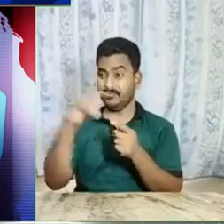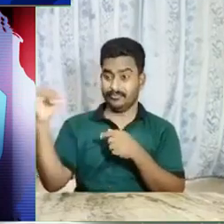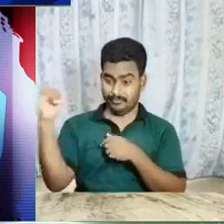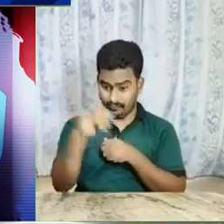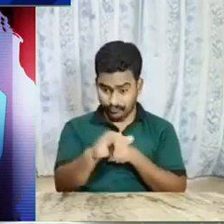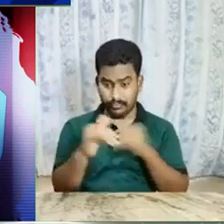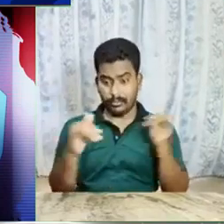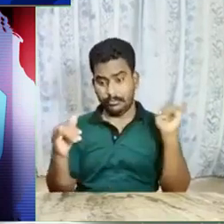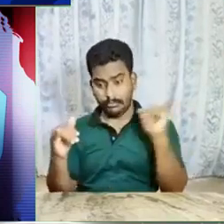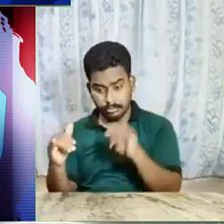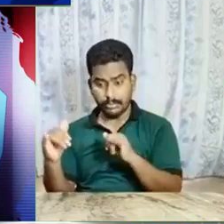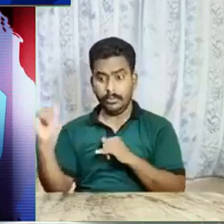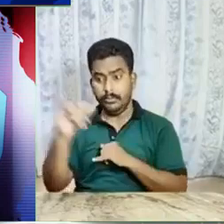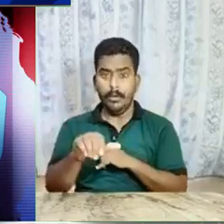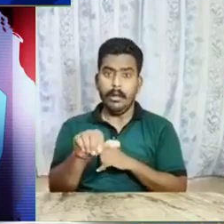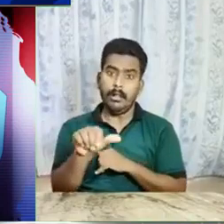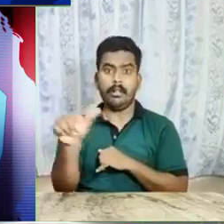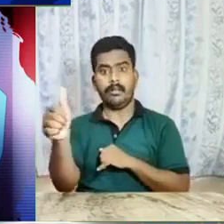രോഗവ്യാപന സാധ്യത